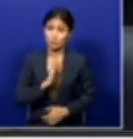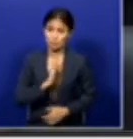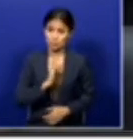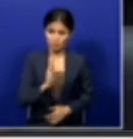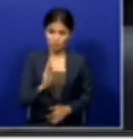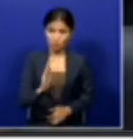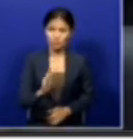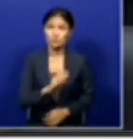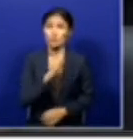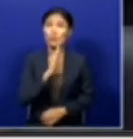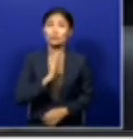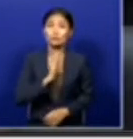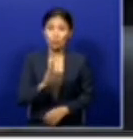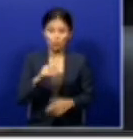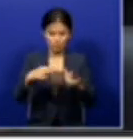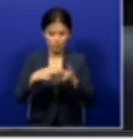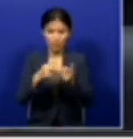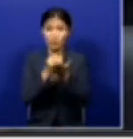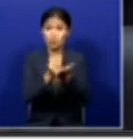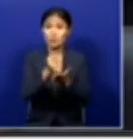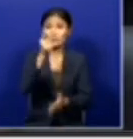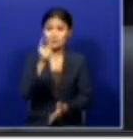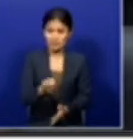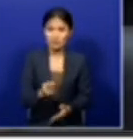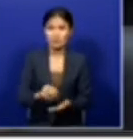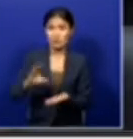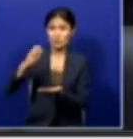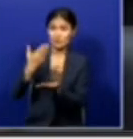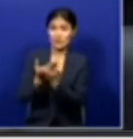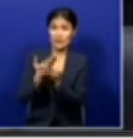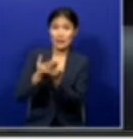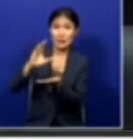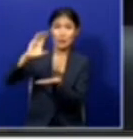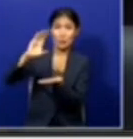แก้ปัญหาจริงๆเนี่ยท่านต้องโอนงบประมาณไปยังหน่วย